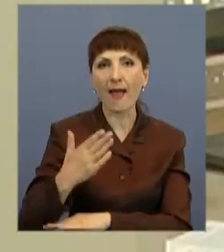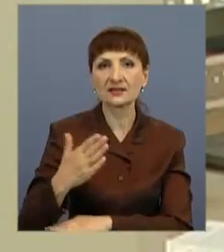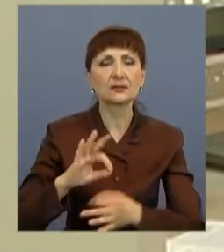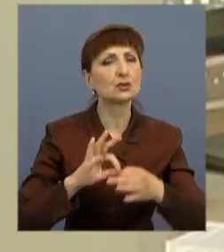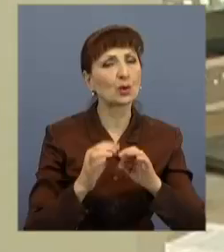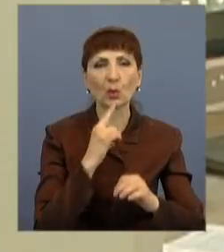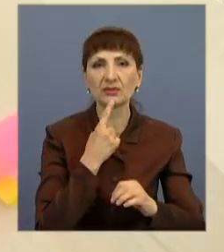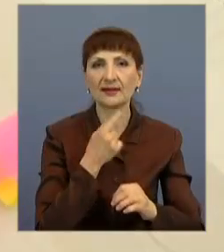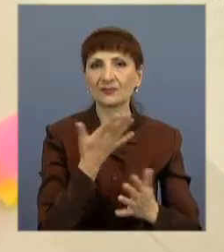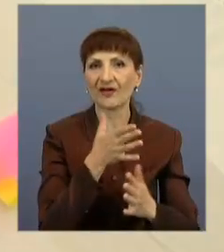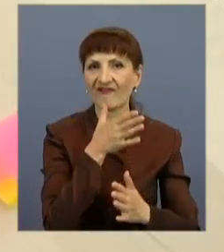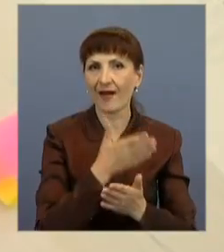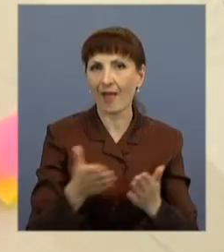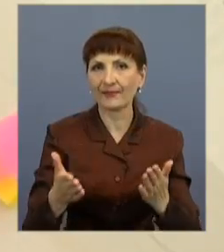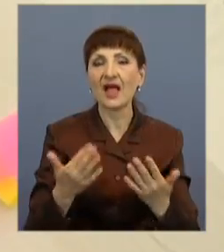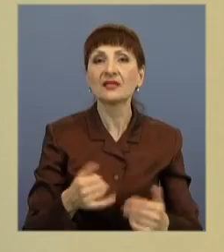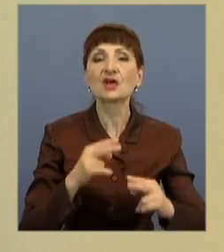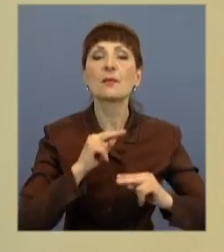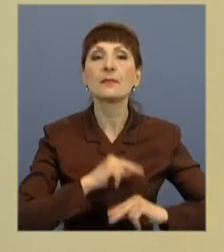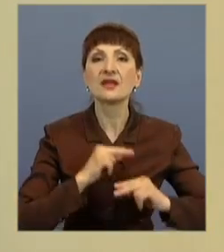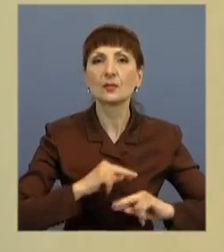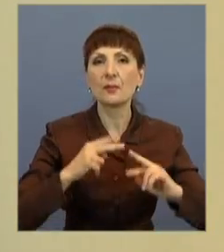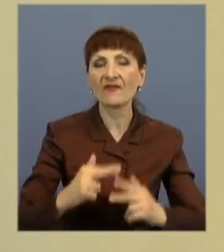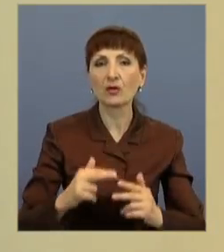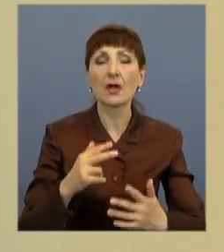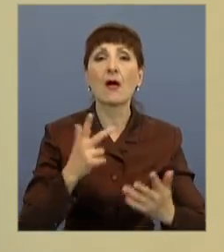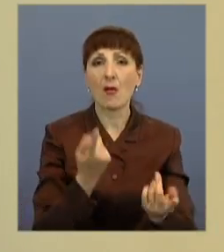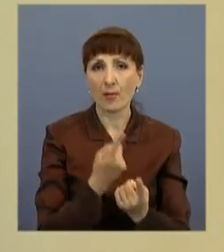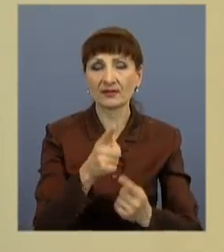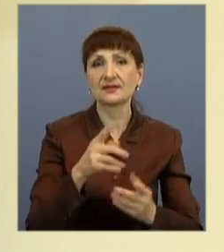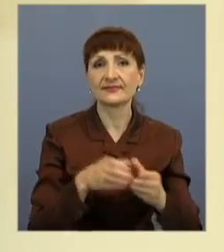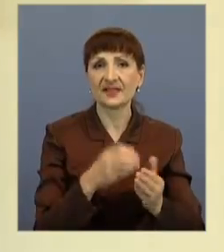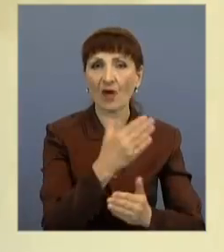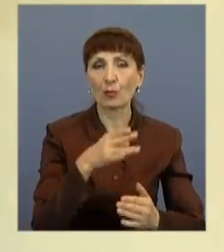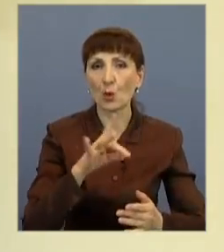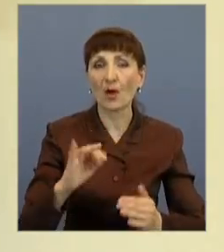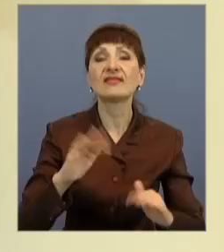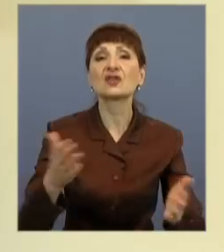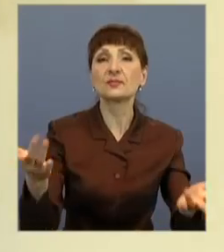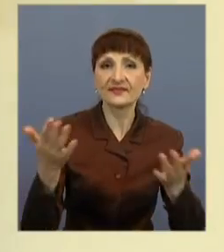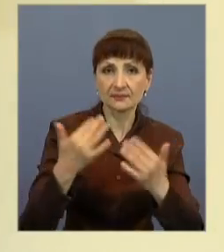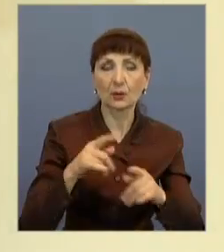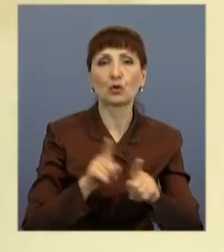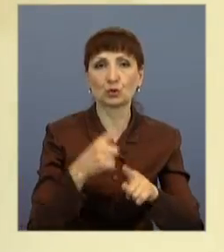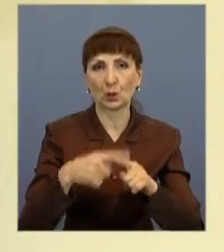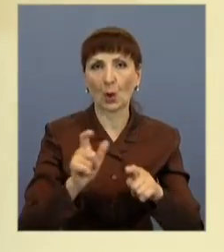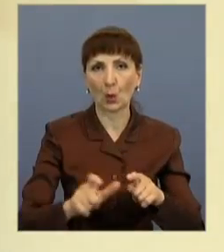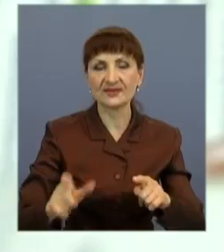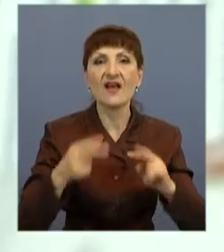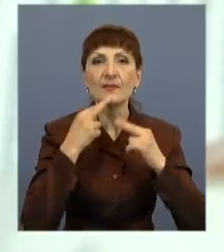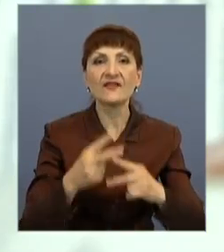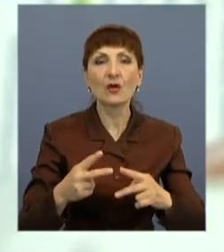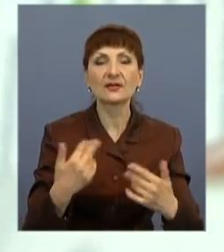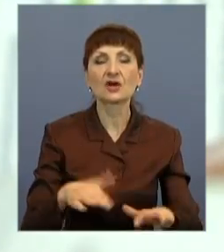трудоемкий и требует времени. Над переводами, кстати, трудятся не только штатные работники Национального бюро, но и привлеченные извне профессионалы. К примеру, в переводе и